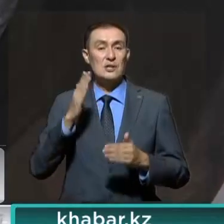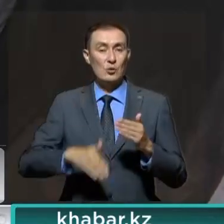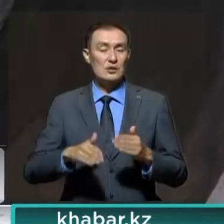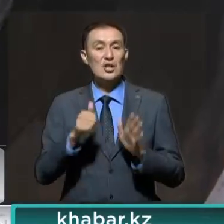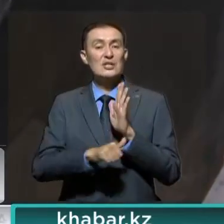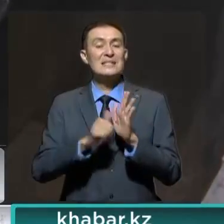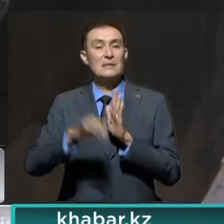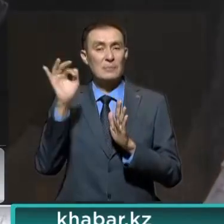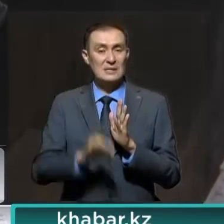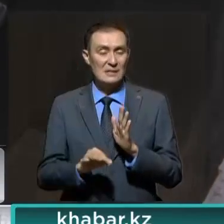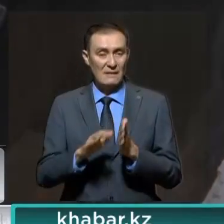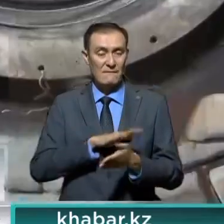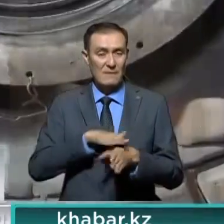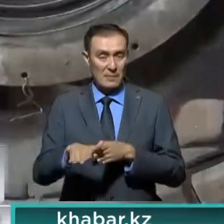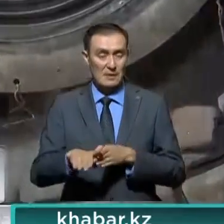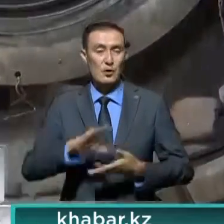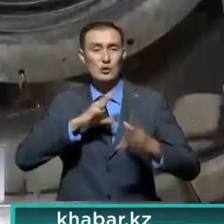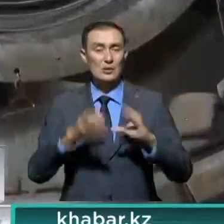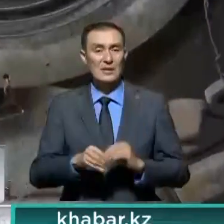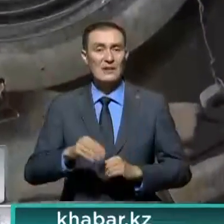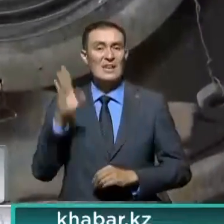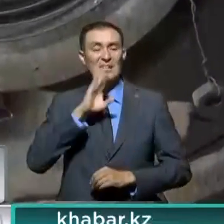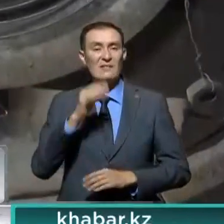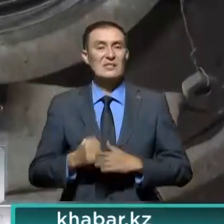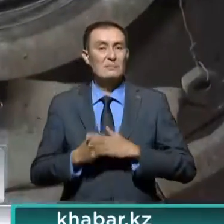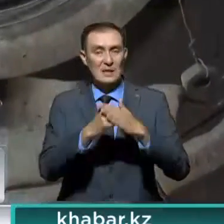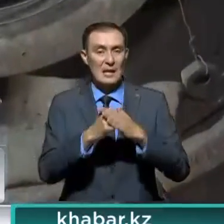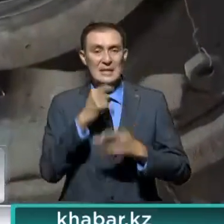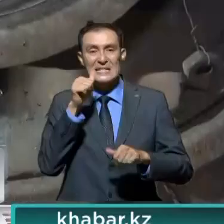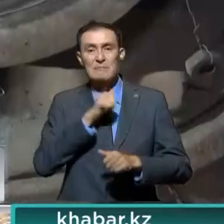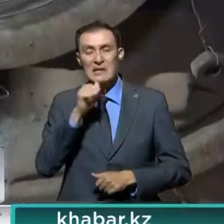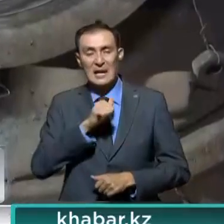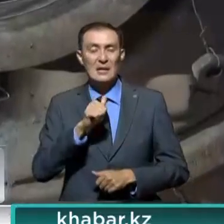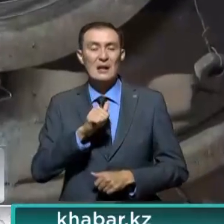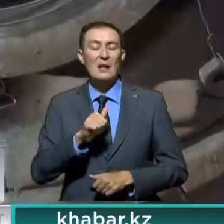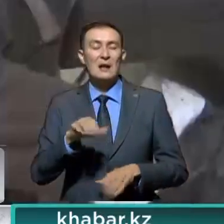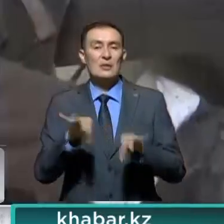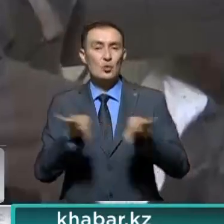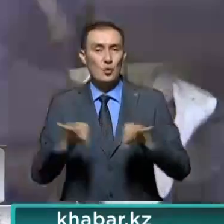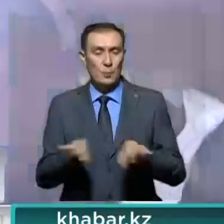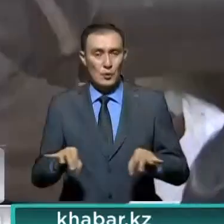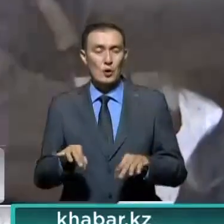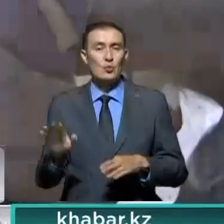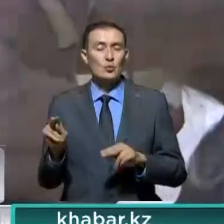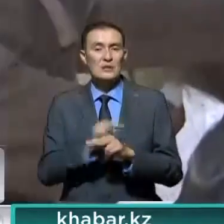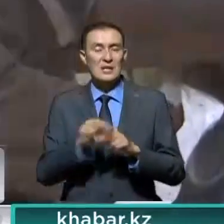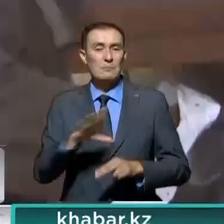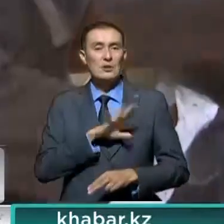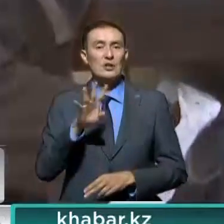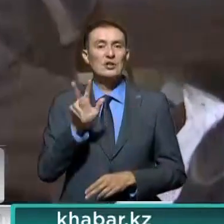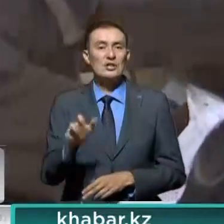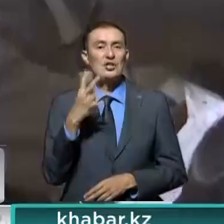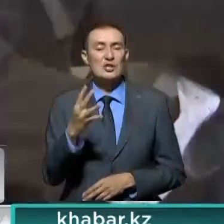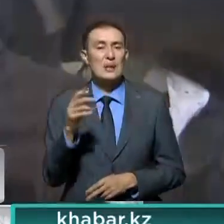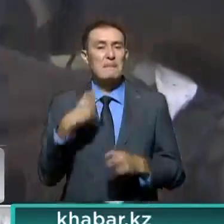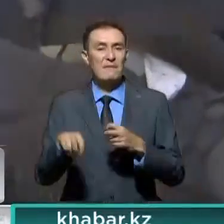завершен на 60%. По результатам гидравлических испытаний магистральных и внутриквартальных сетей устранены 304